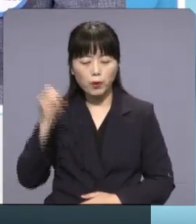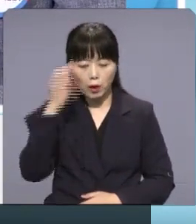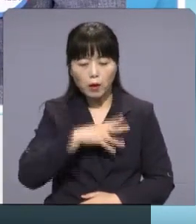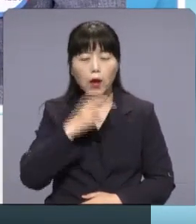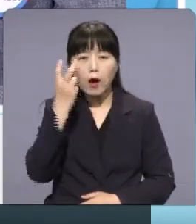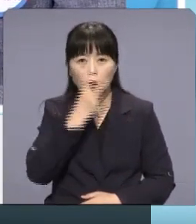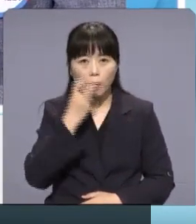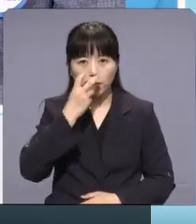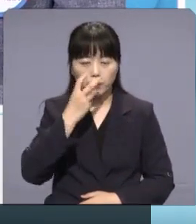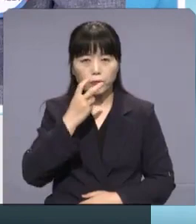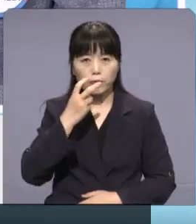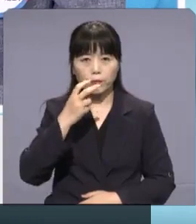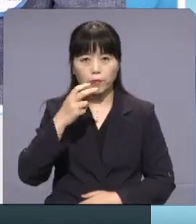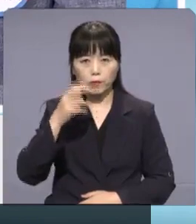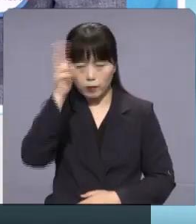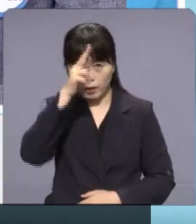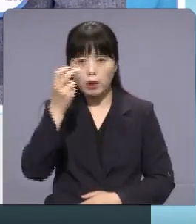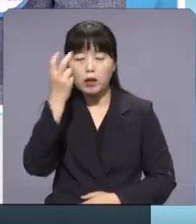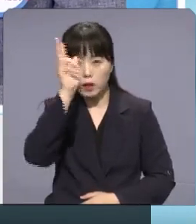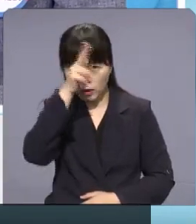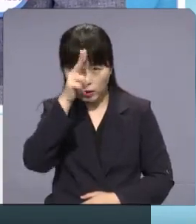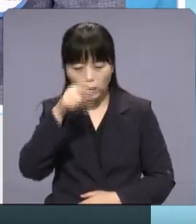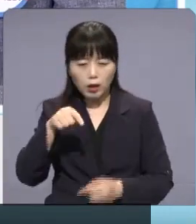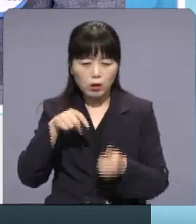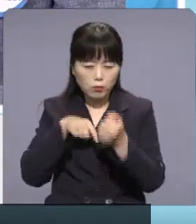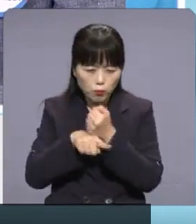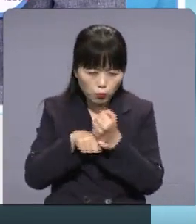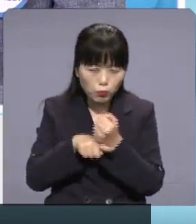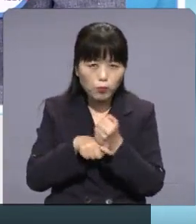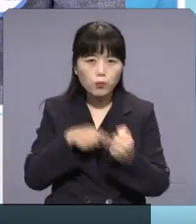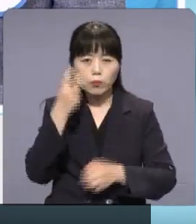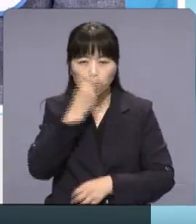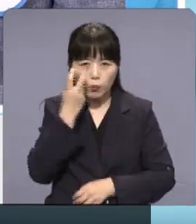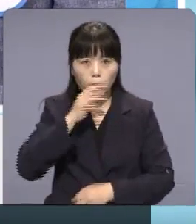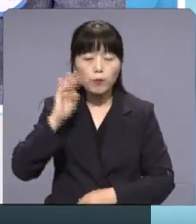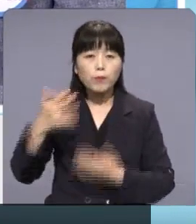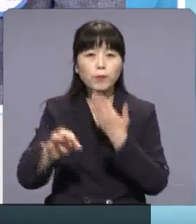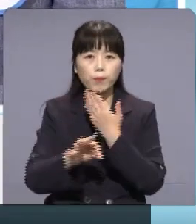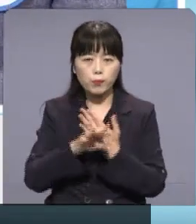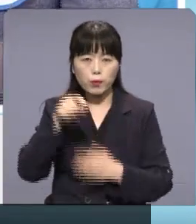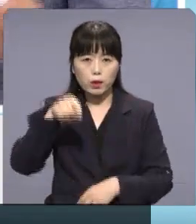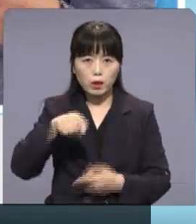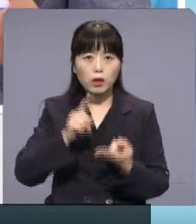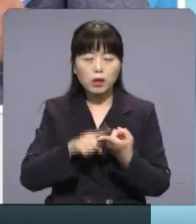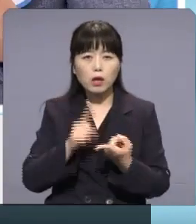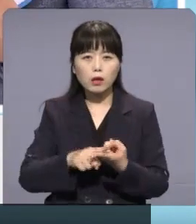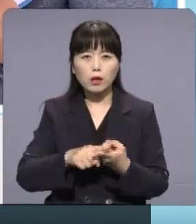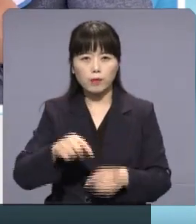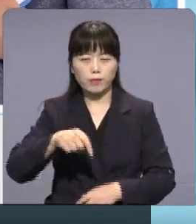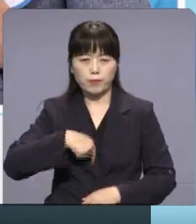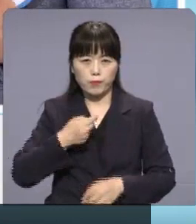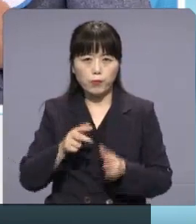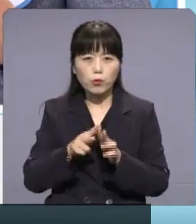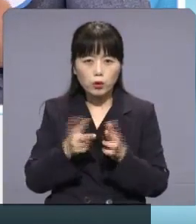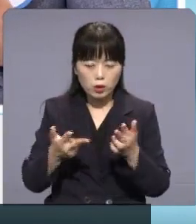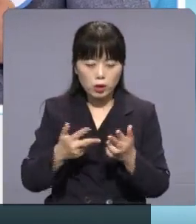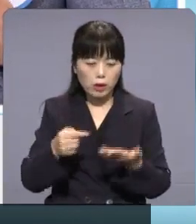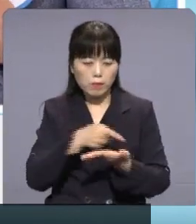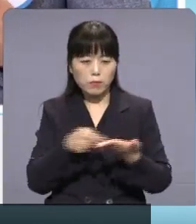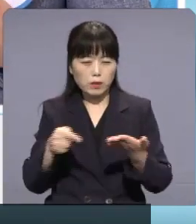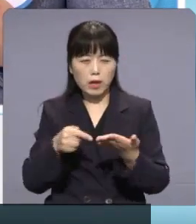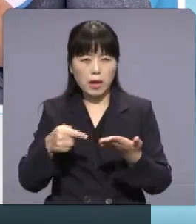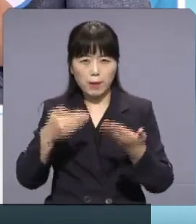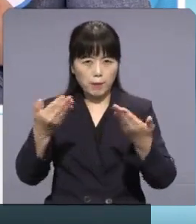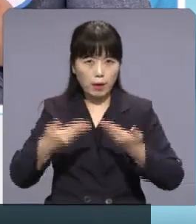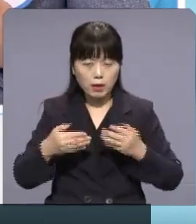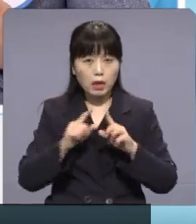검찰과 경찰이 증거를 통해서 추궁을 하고 조사를 하게 되면은 이 부분에 자신들이 피해를 받지 않기